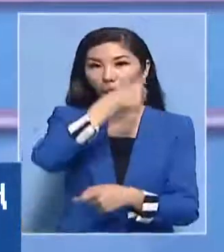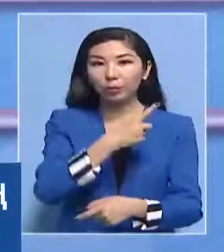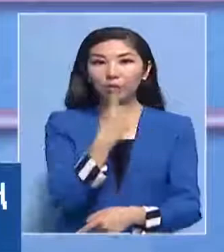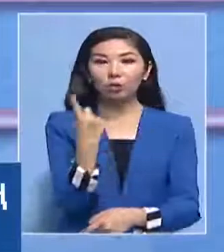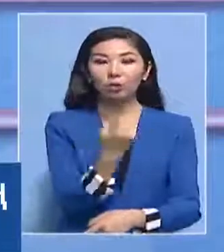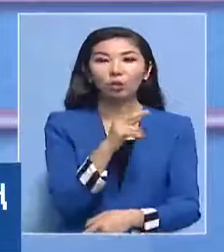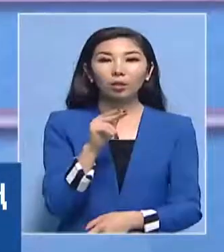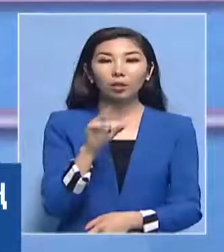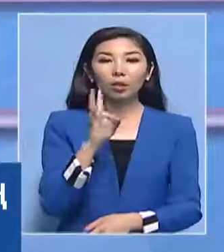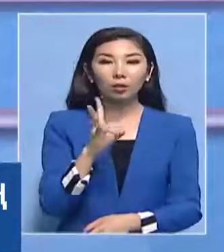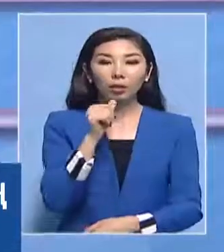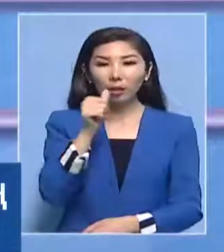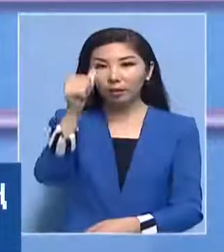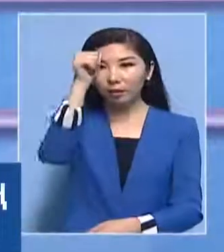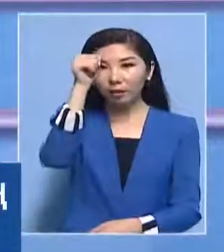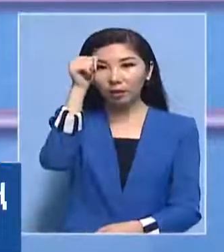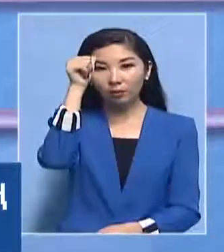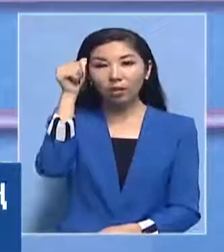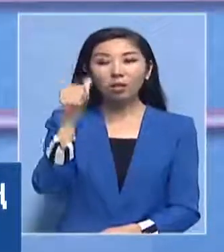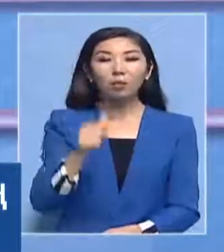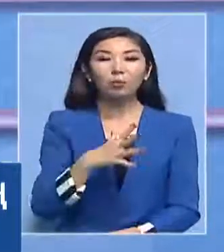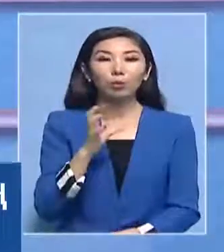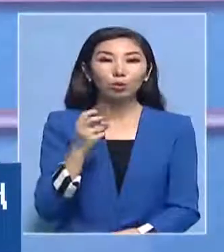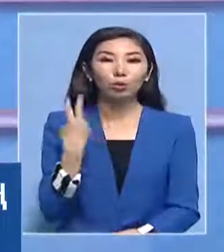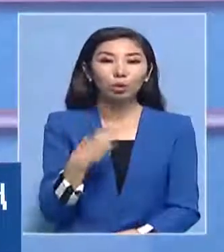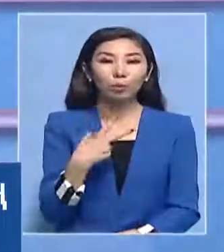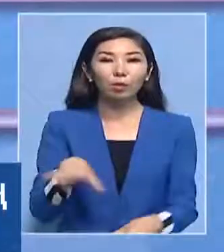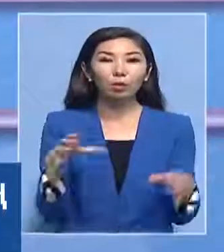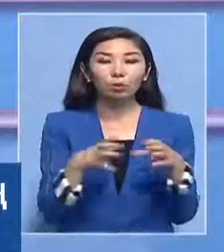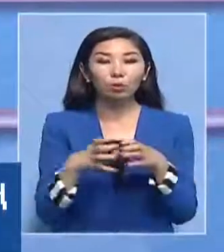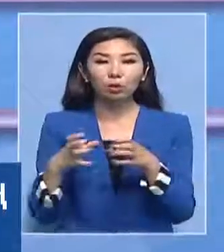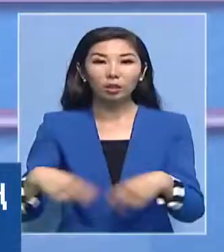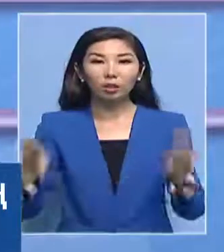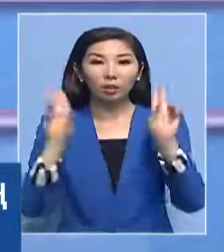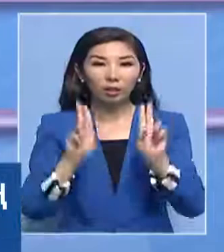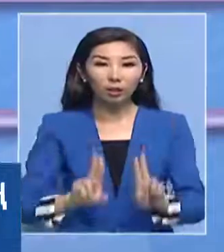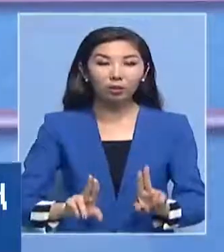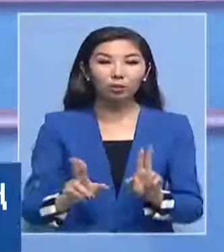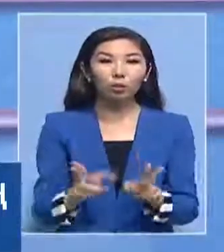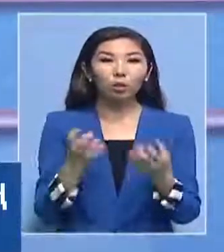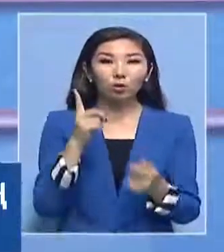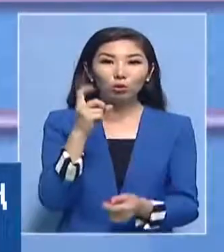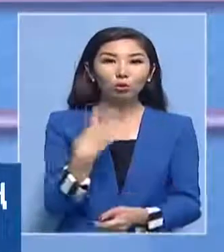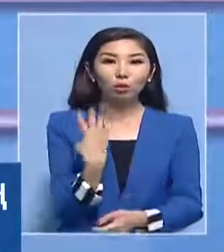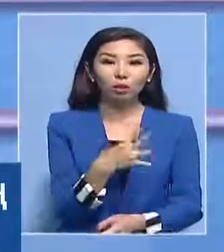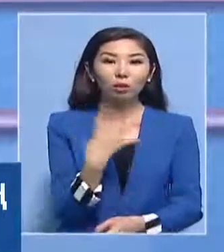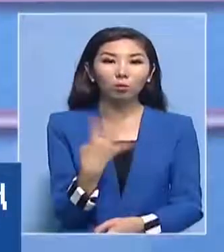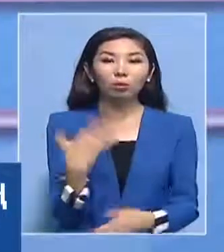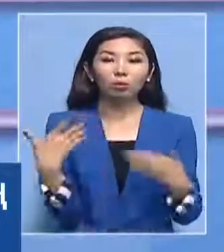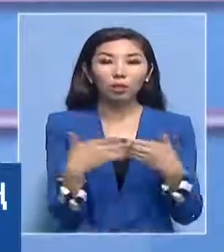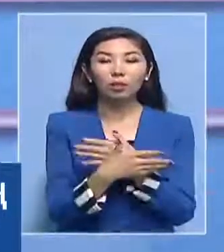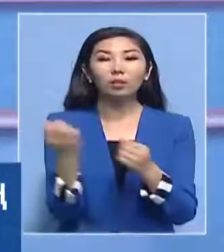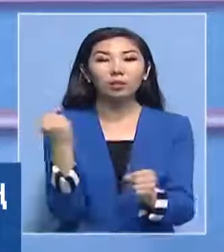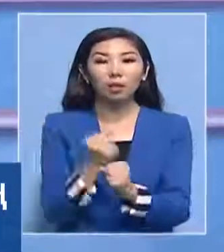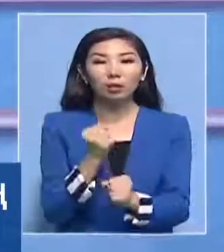қаңтардағы есепті мерзім ішіндегі 520 ұжымдық шартқа келетін болсақ, соның ішінде 144-ті жаңадан